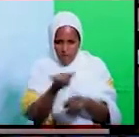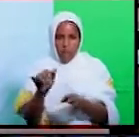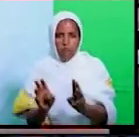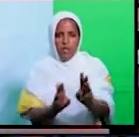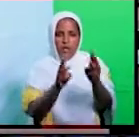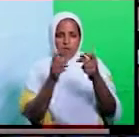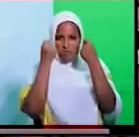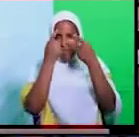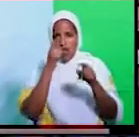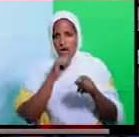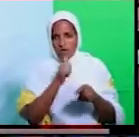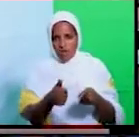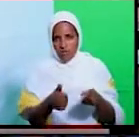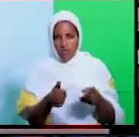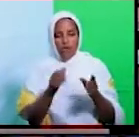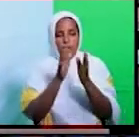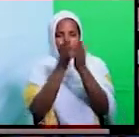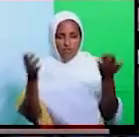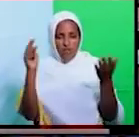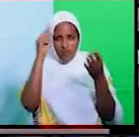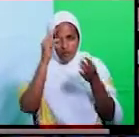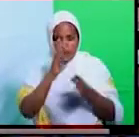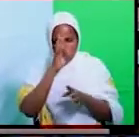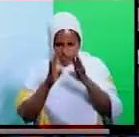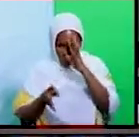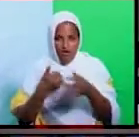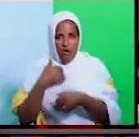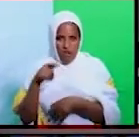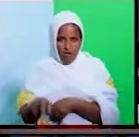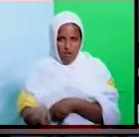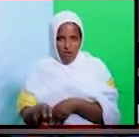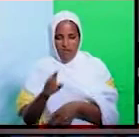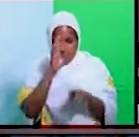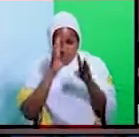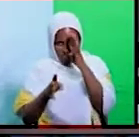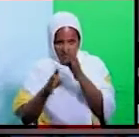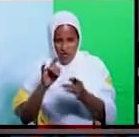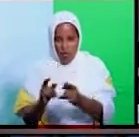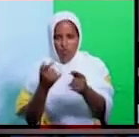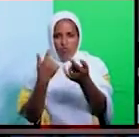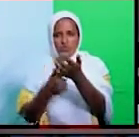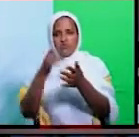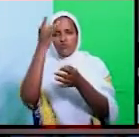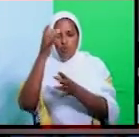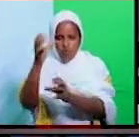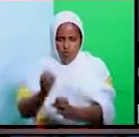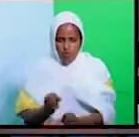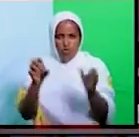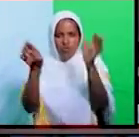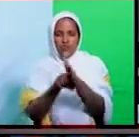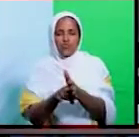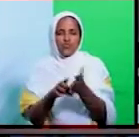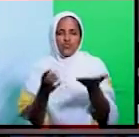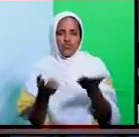ላይ እስራኤላውያንን አንስቶ እስራኤላውያን እግዚአብሔርን ቃል ሰምተዋል በጣም በተደጋጋሚ፣ ግን ያ የሰሙት ቃል ከራሳቸው ጋር በእምነት